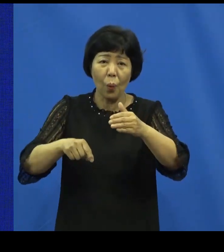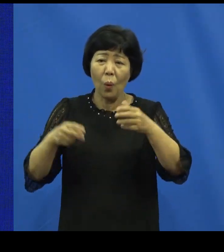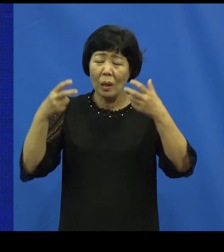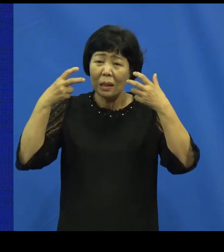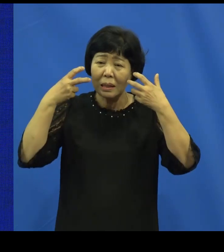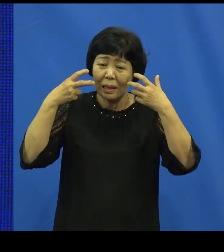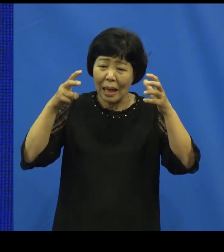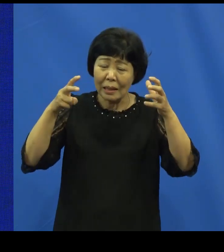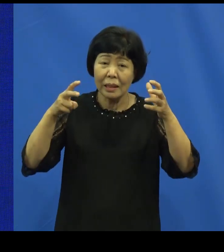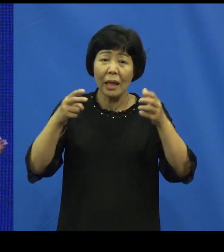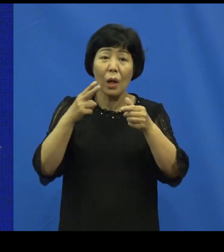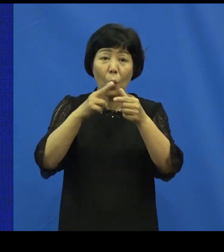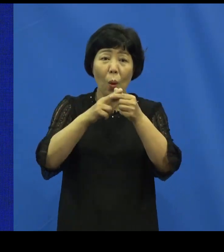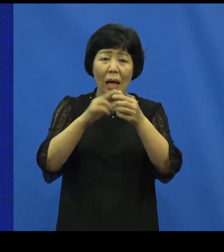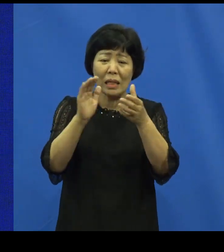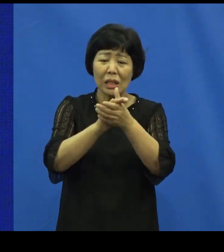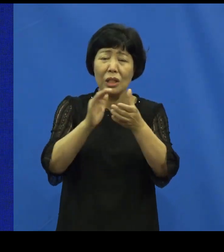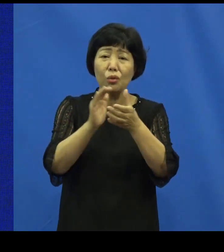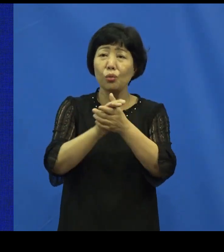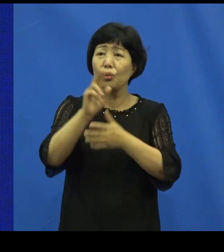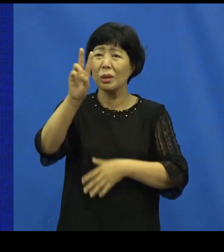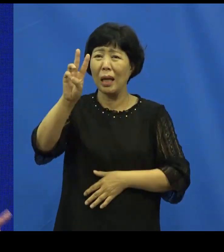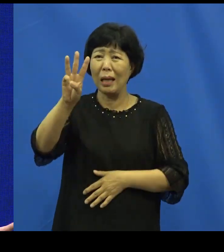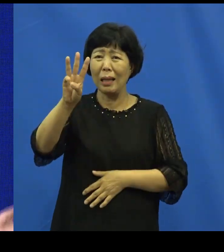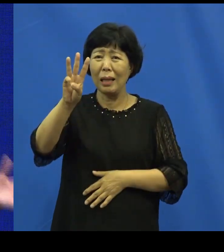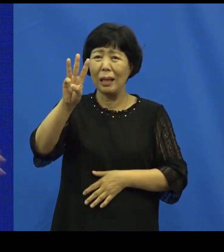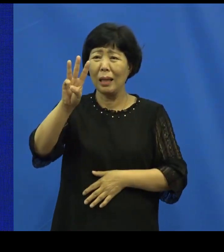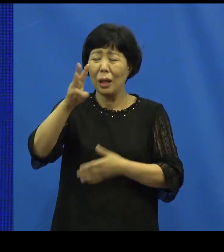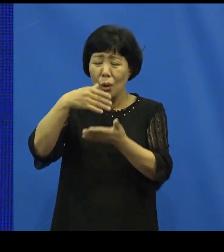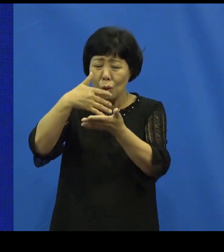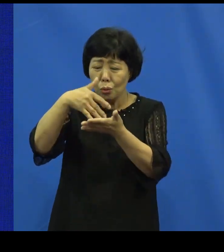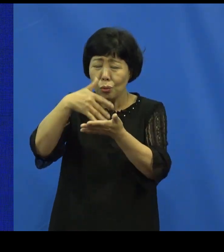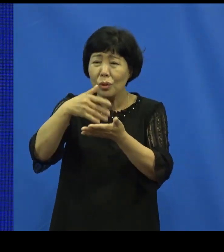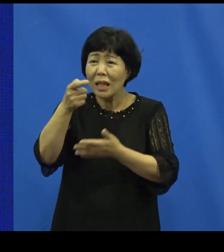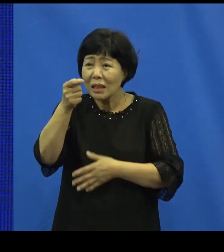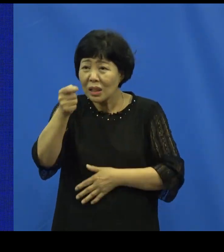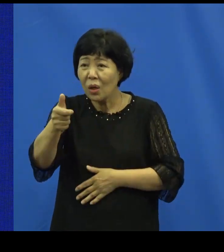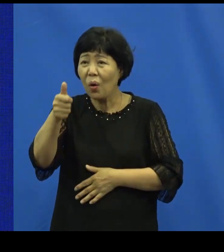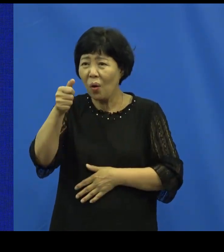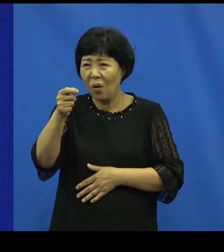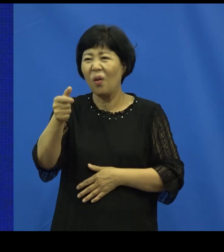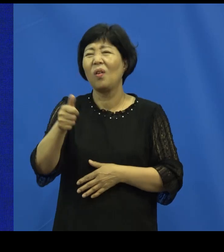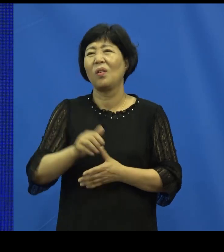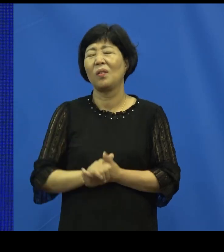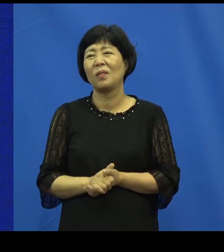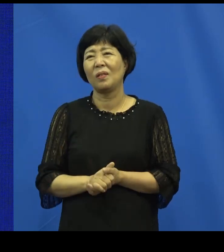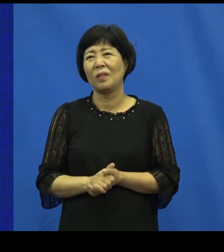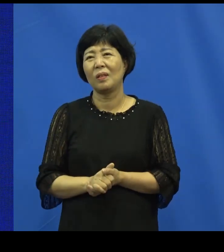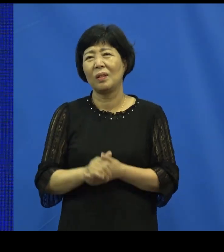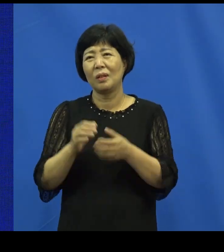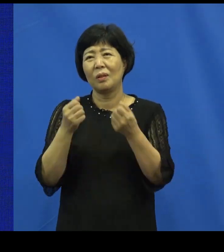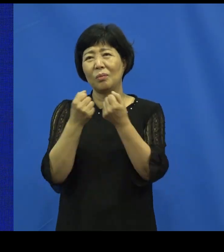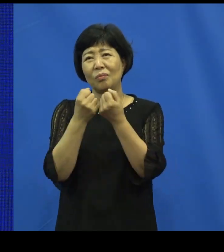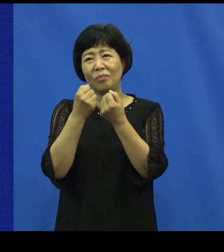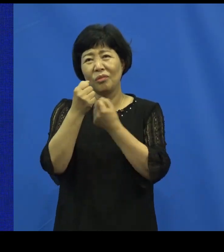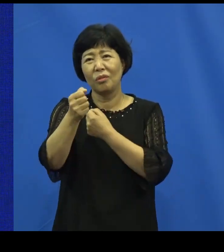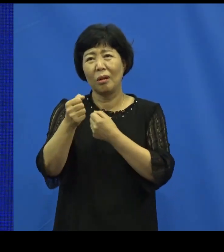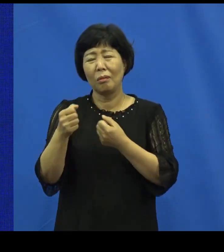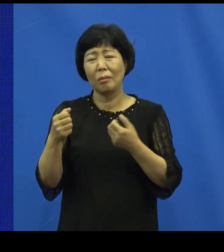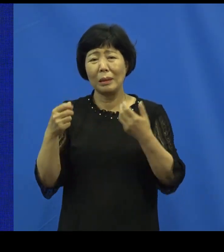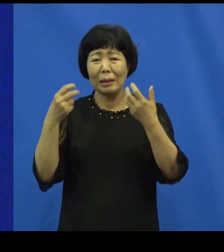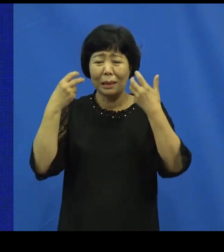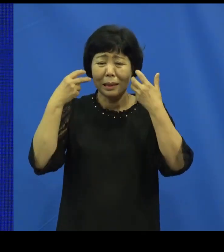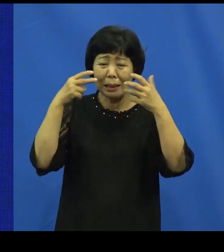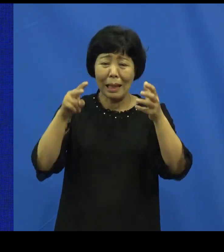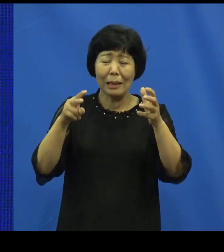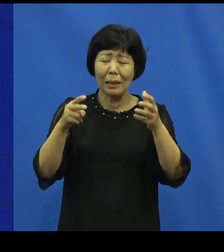소수예요. 숫자로 논리로 얘기하면 그 힘의 지배를 받고 있는 바벨론 제국 안에 다니엘은 아무런